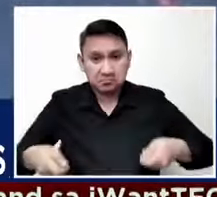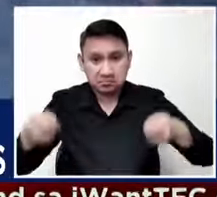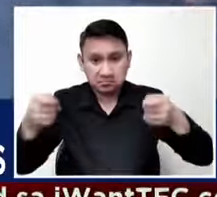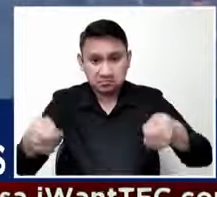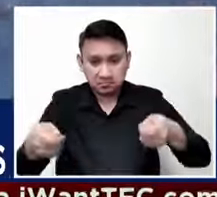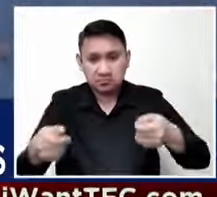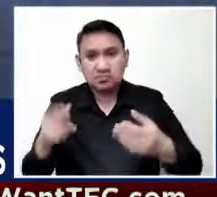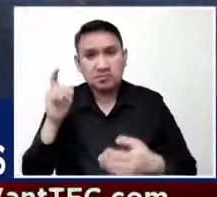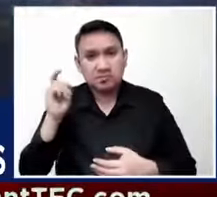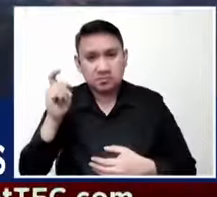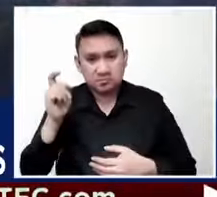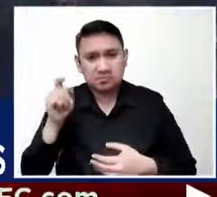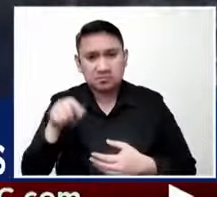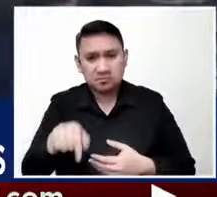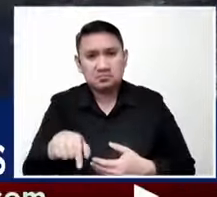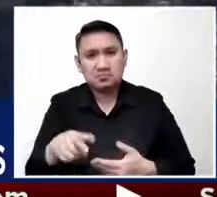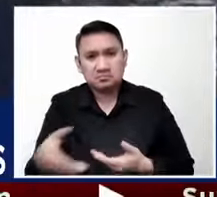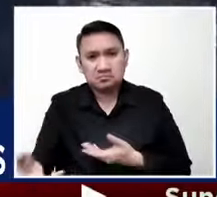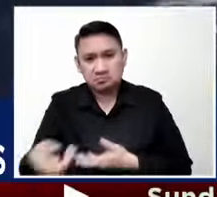paghuli ng isda.